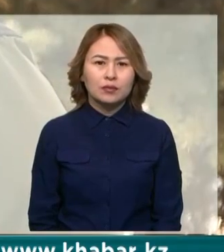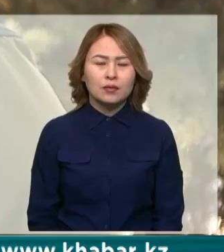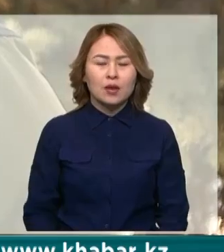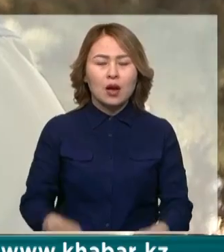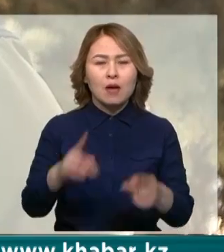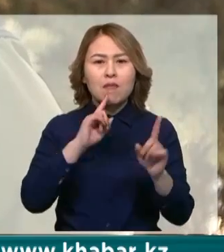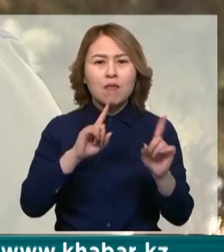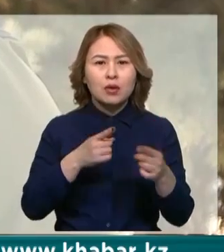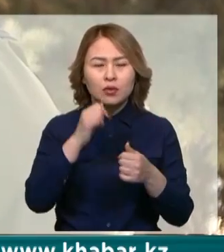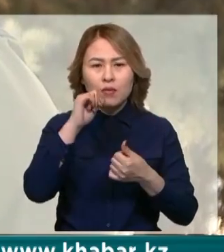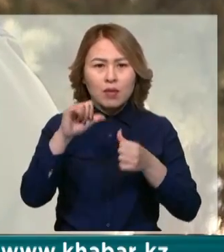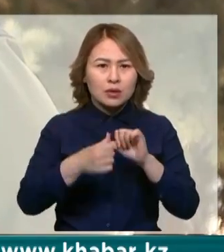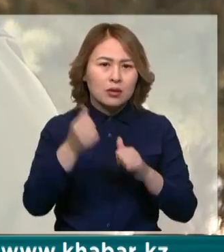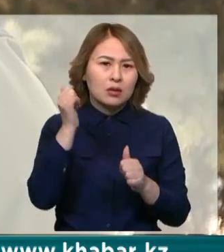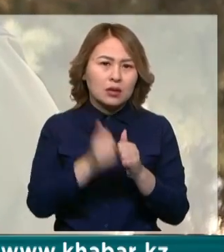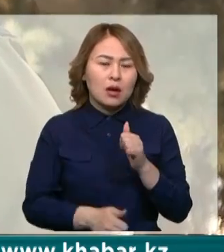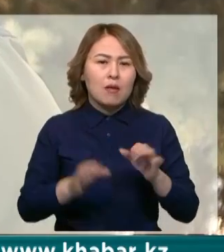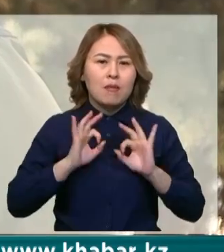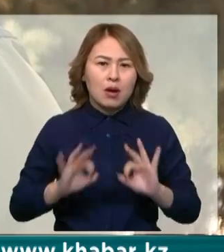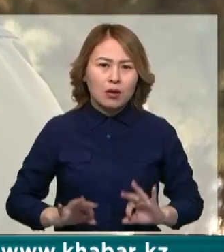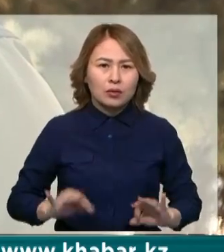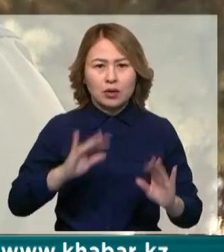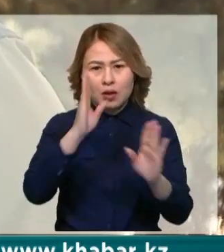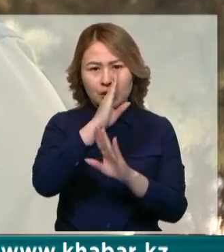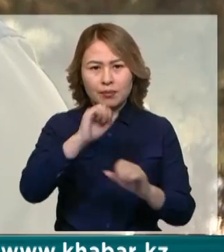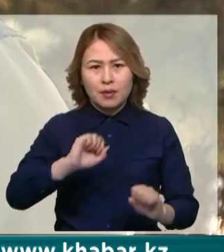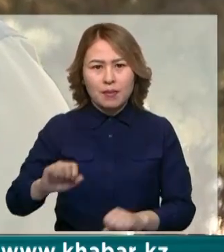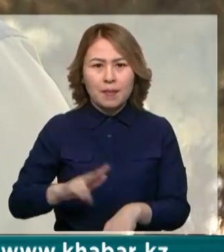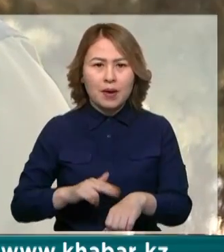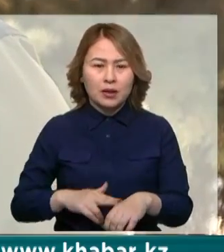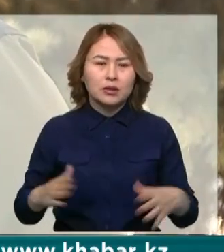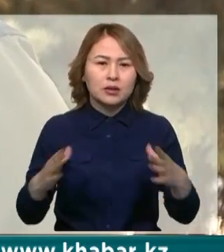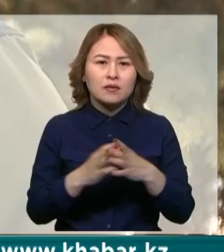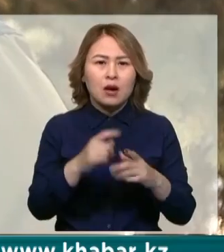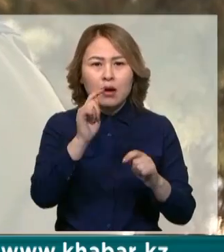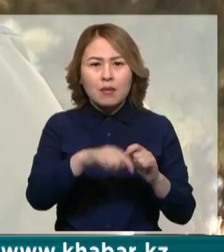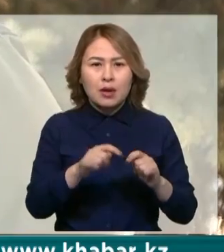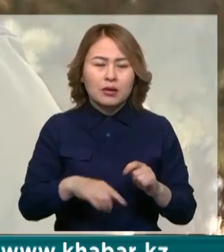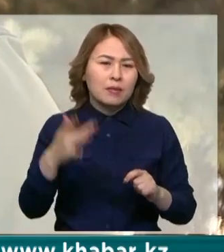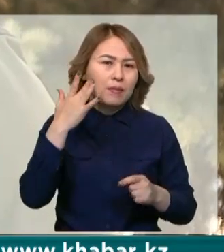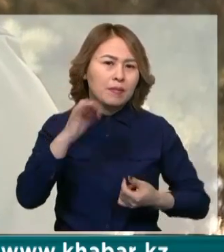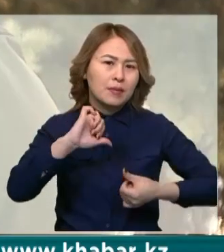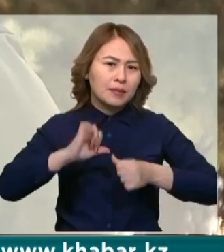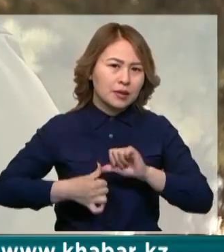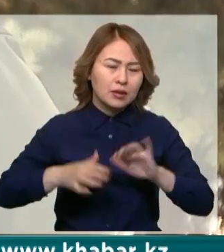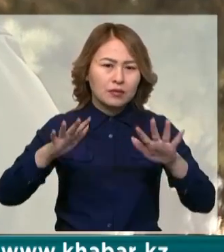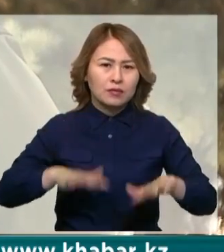Патрульдер саны жылдан жылға артып келеді. Прокуратура және табиғатты қорғау полициясымен бірлескен рейдтік шаралар ұйымдастырамыз.